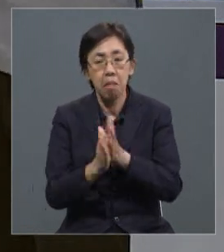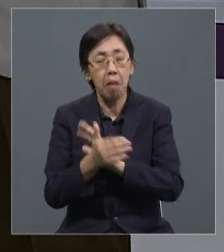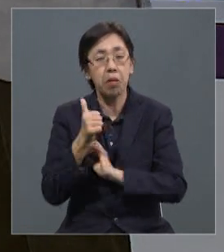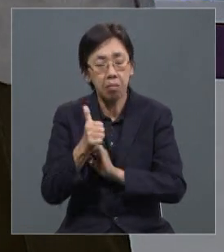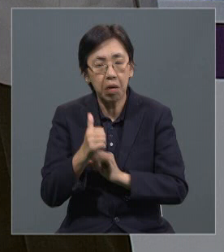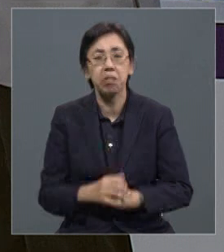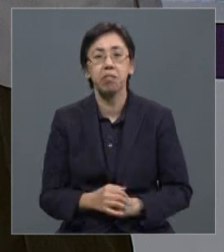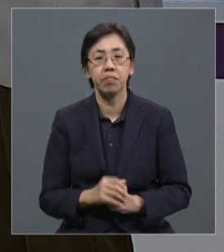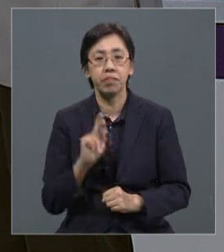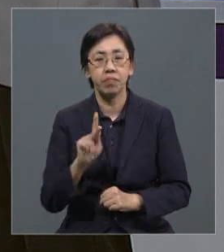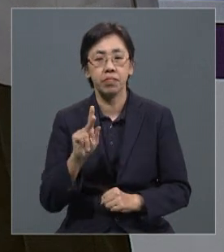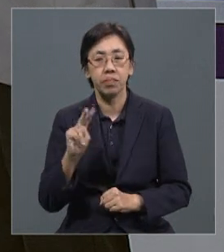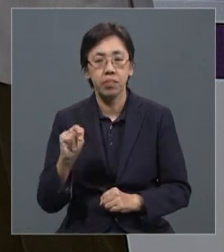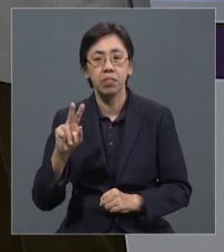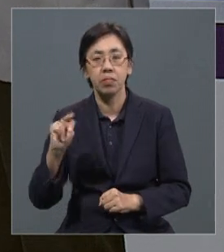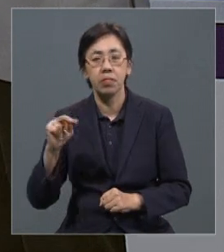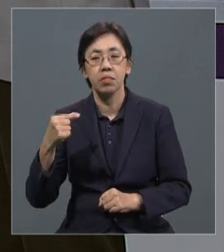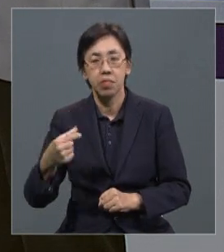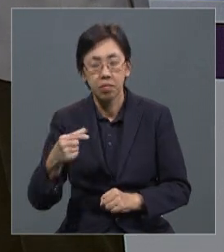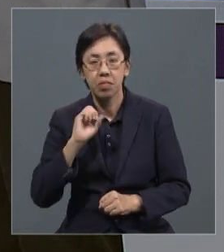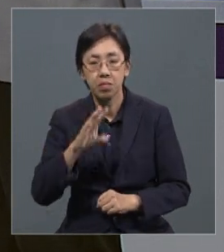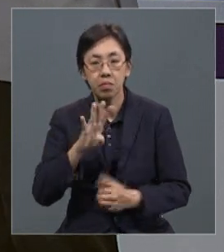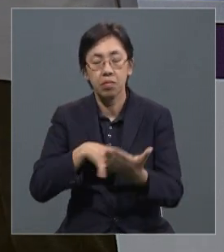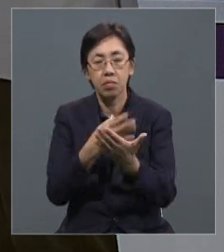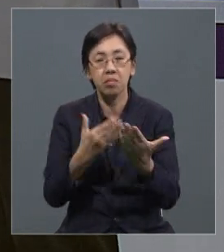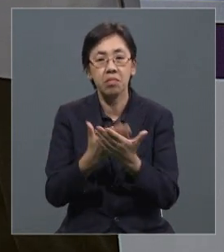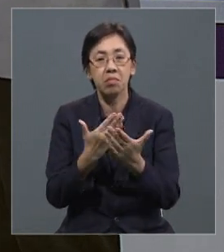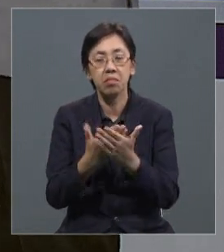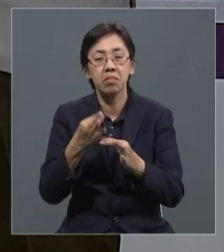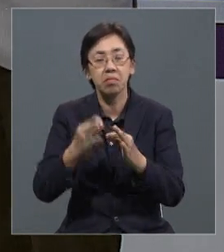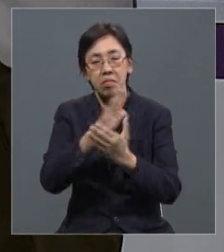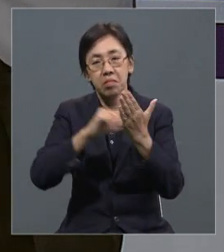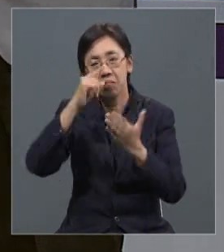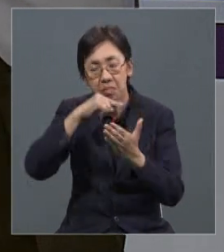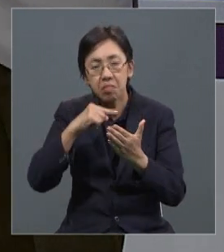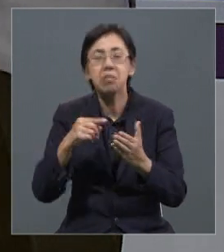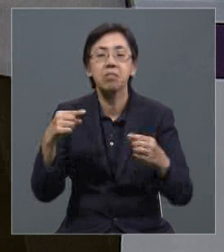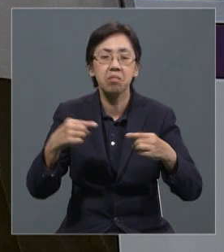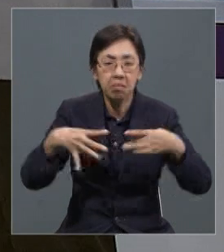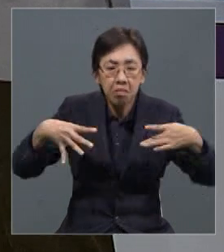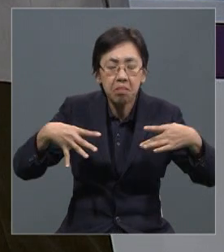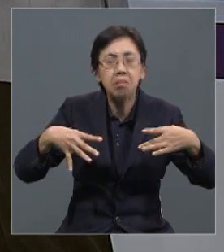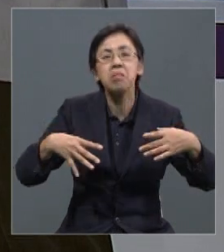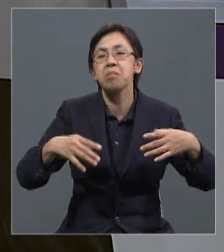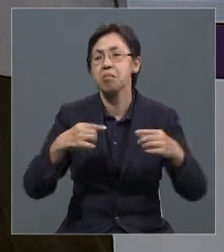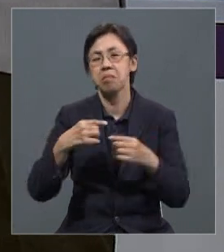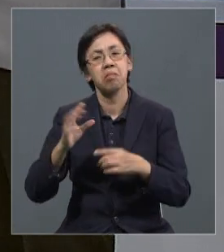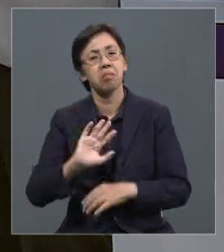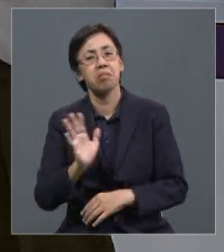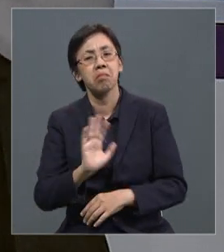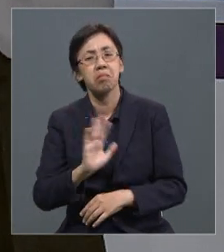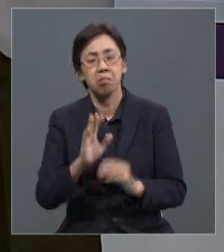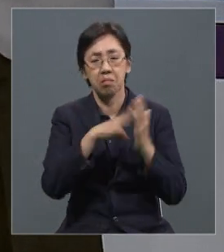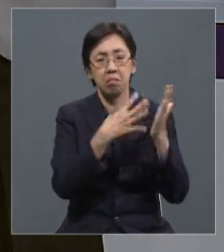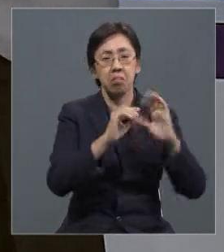คำตอบของทางกนง.ก็คือนโยบายการเงินของแบงค์ชาติไม่ได้ขัดไม่ได้แย้งไม่ได้ขานกับนโยบายการคลังของรัฐบ